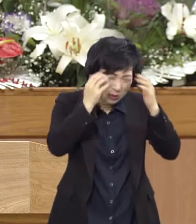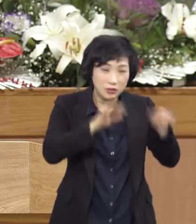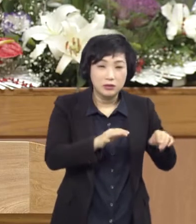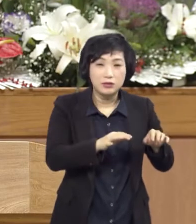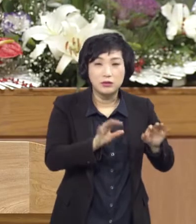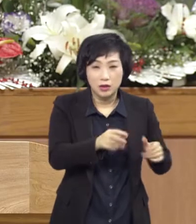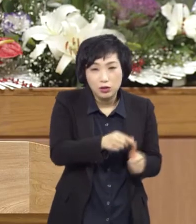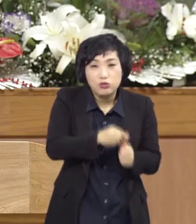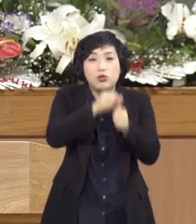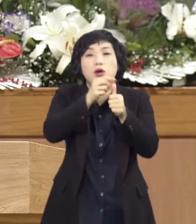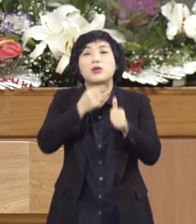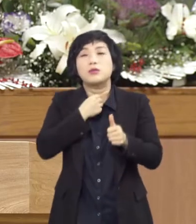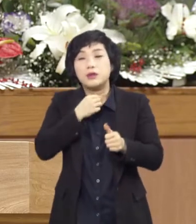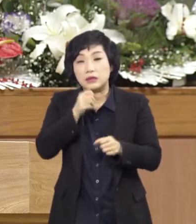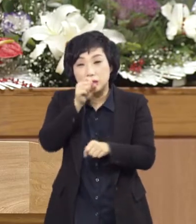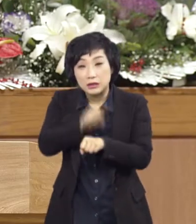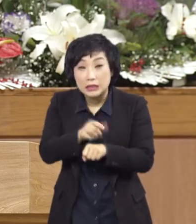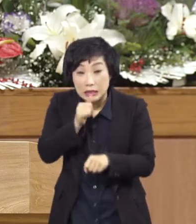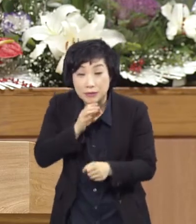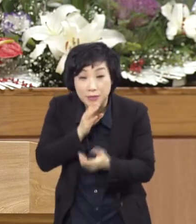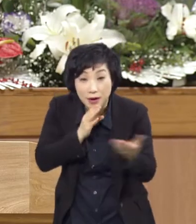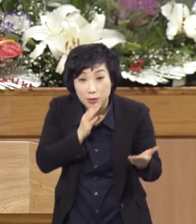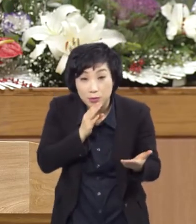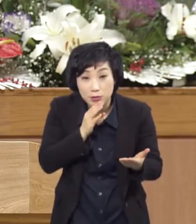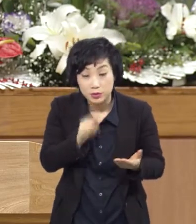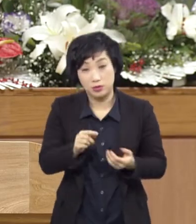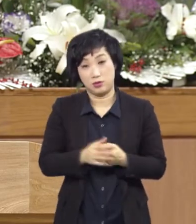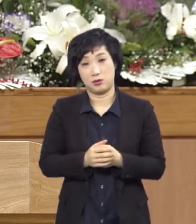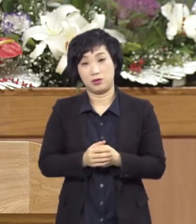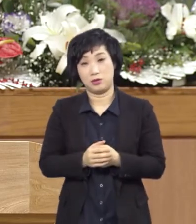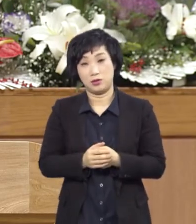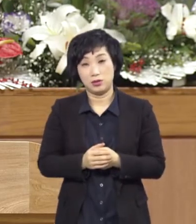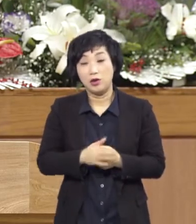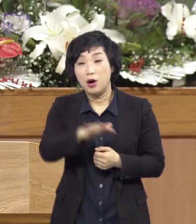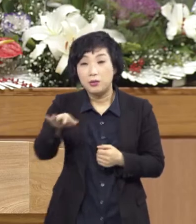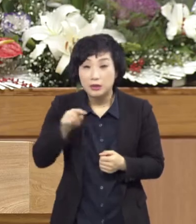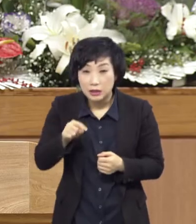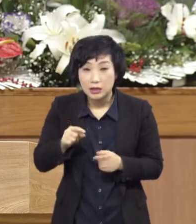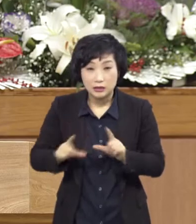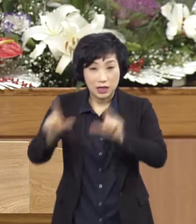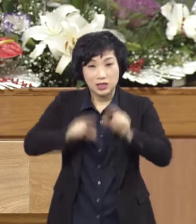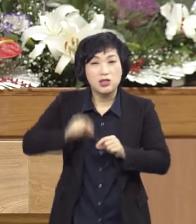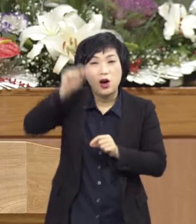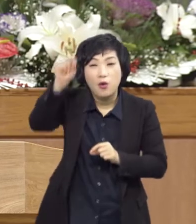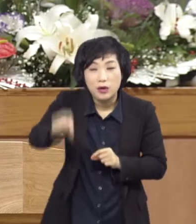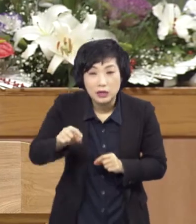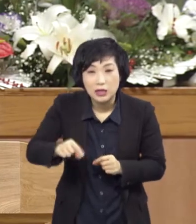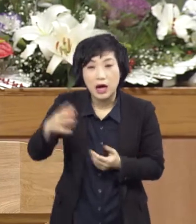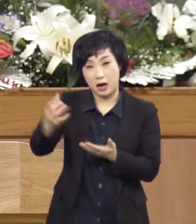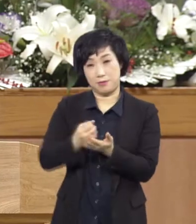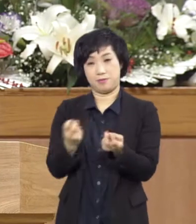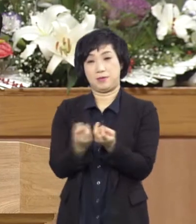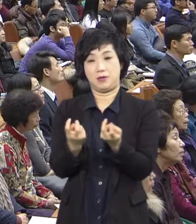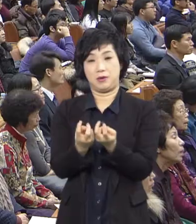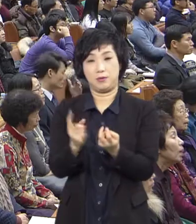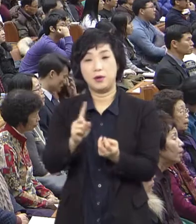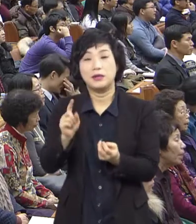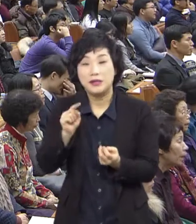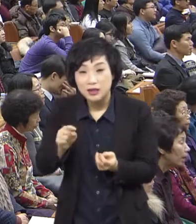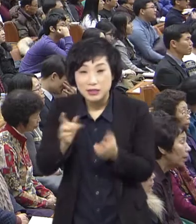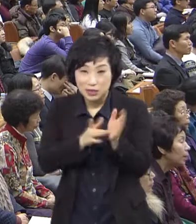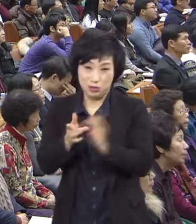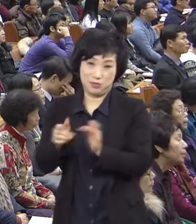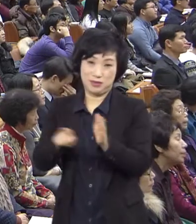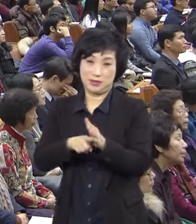본능을 유감없이 드러내며 본능을 성취하는 것이 예수 믿는 사람들입니다.